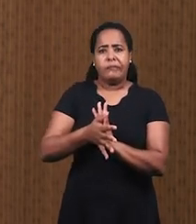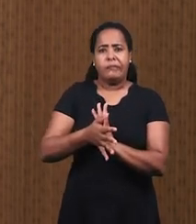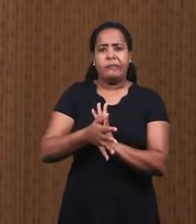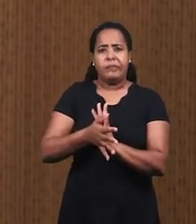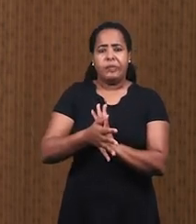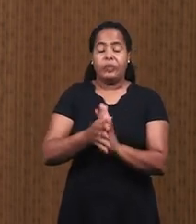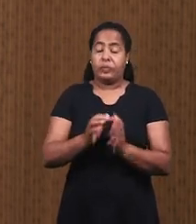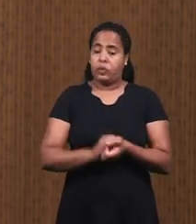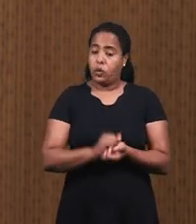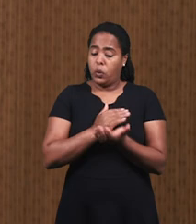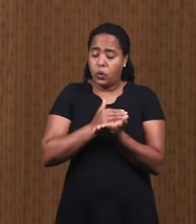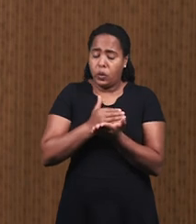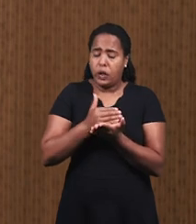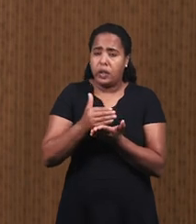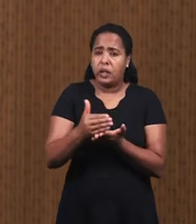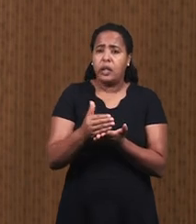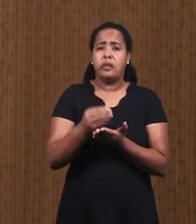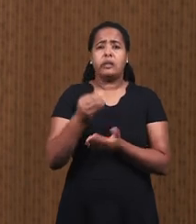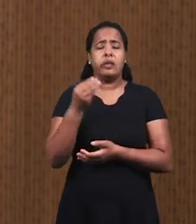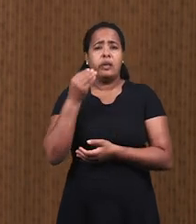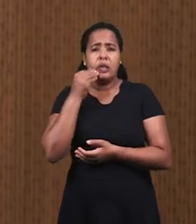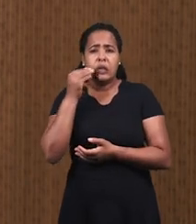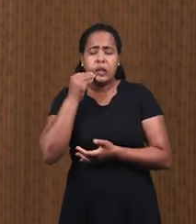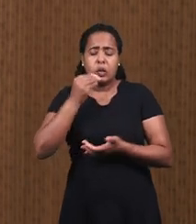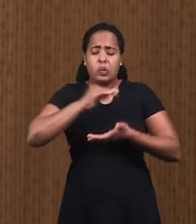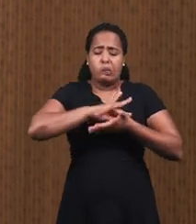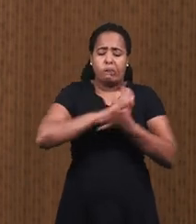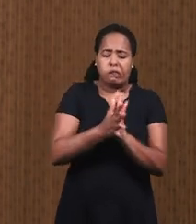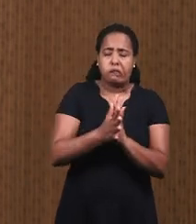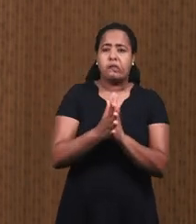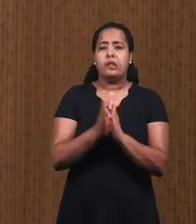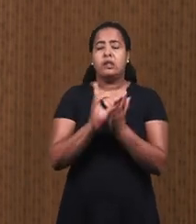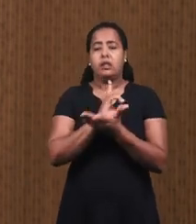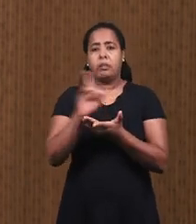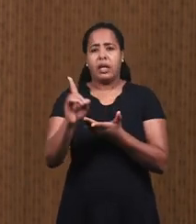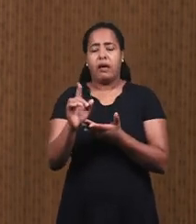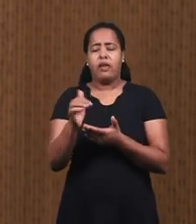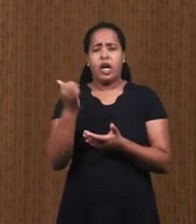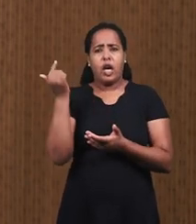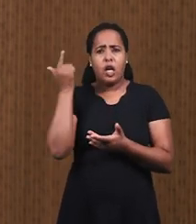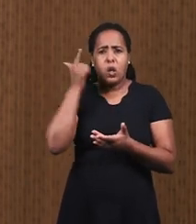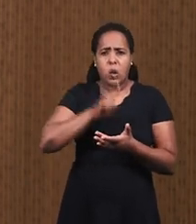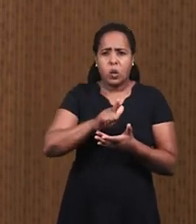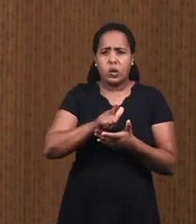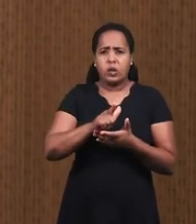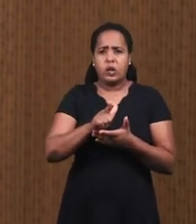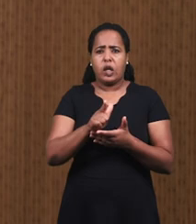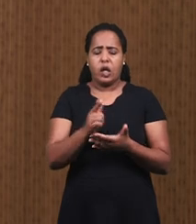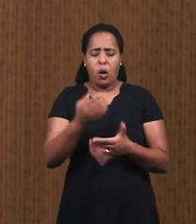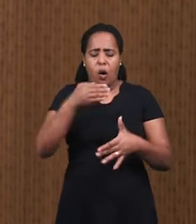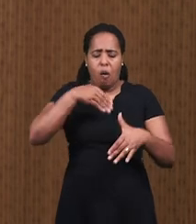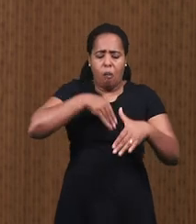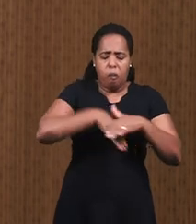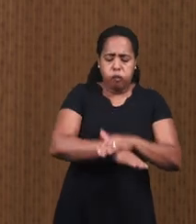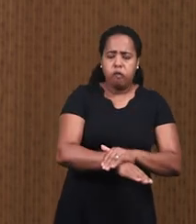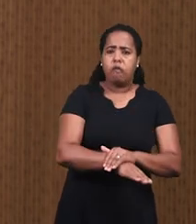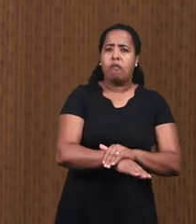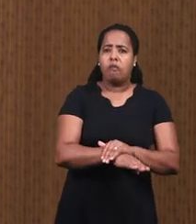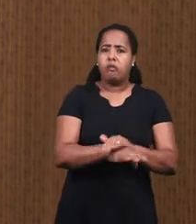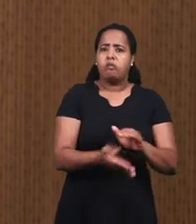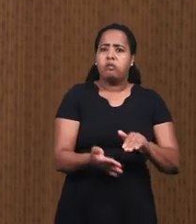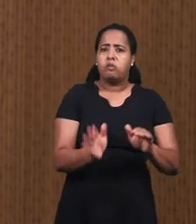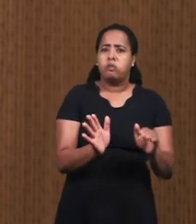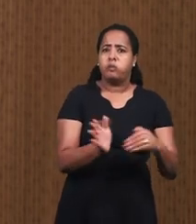Donc, on a, au début, il a essayé de détruire la parole. Quand il n'a pas réussi à faire cela, il a